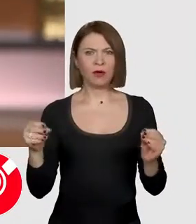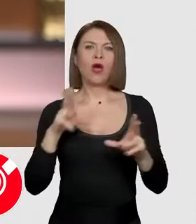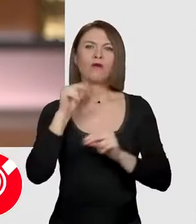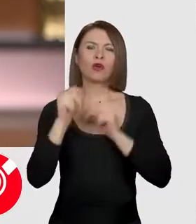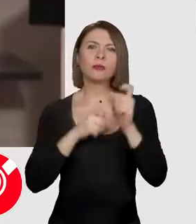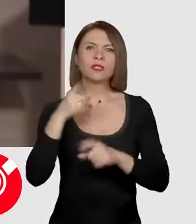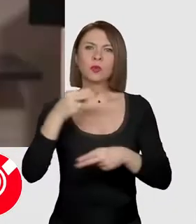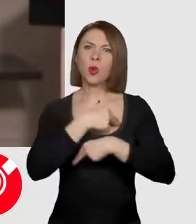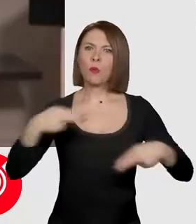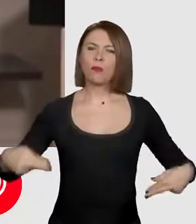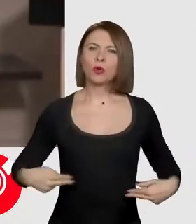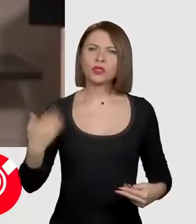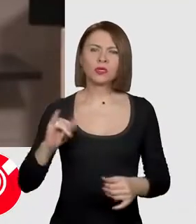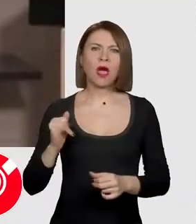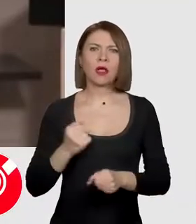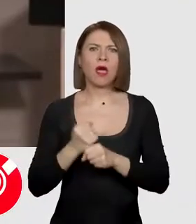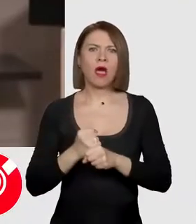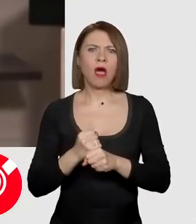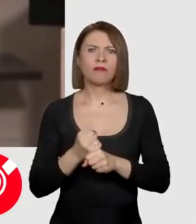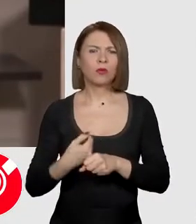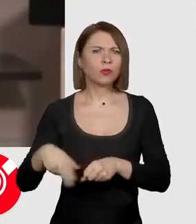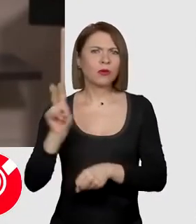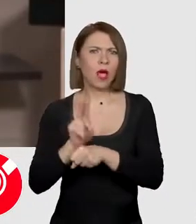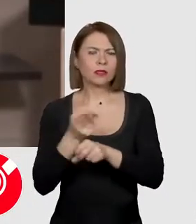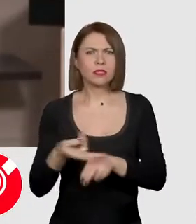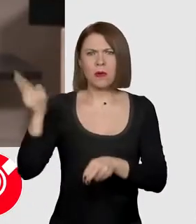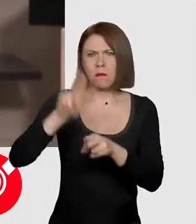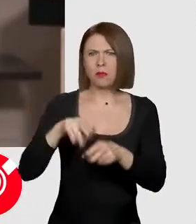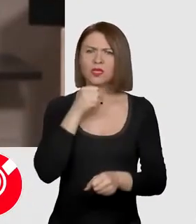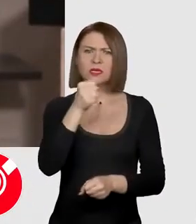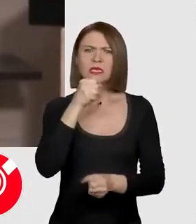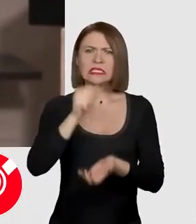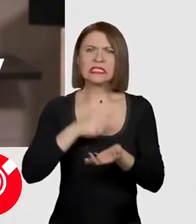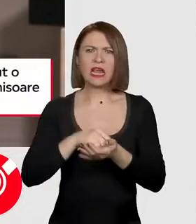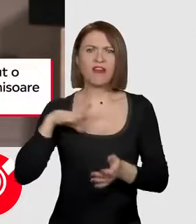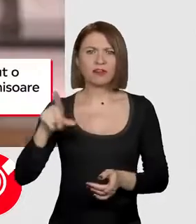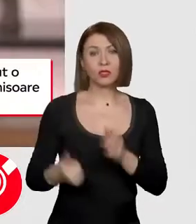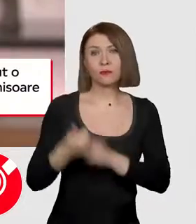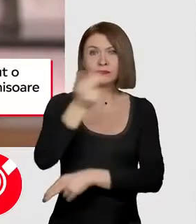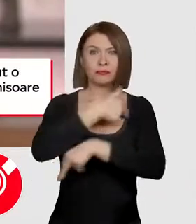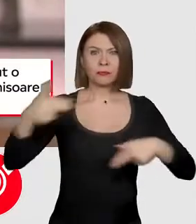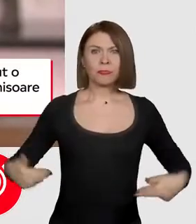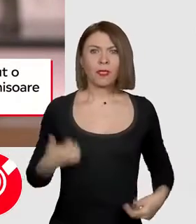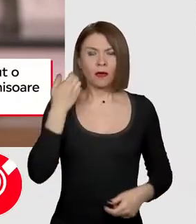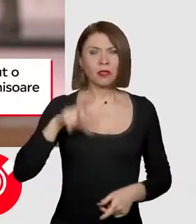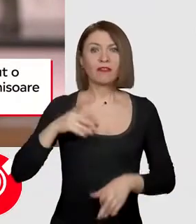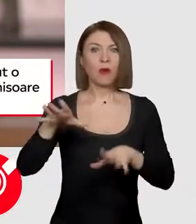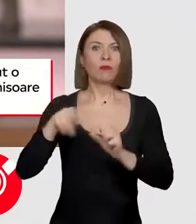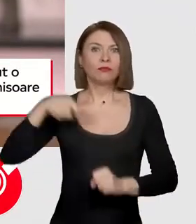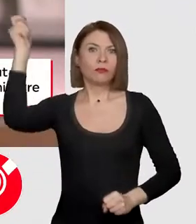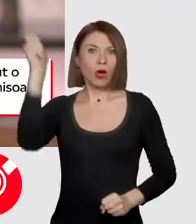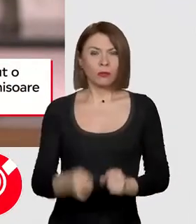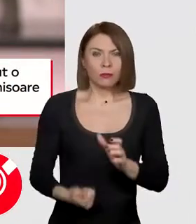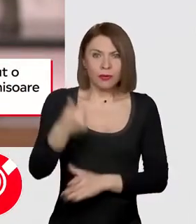Vorbim de un proces care a suscitat toată atenția mediei franceze. Primul proces în care avem o condamnare a